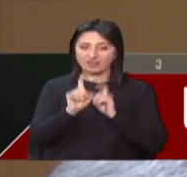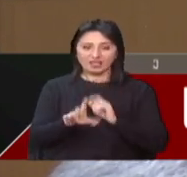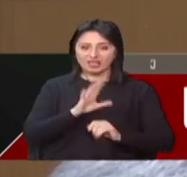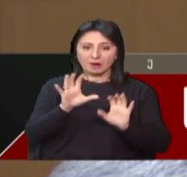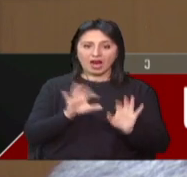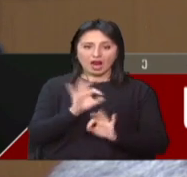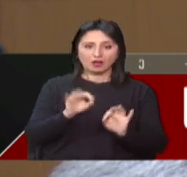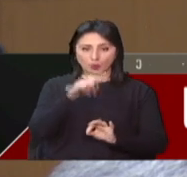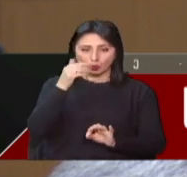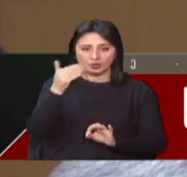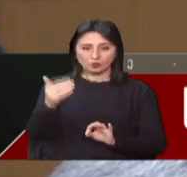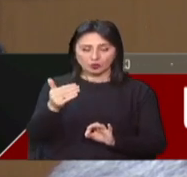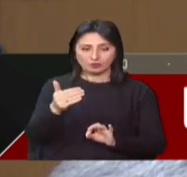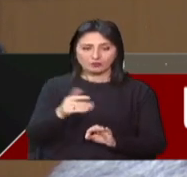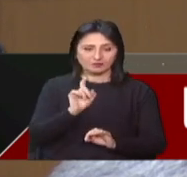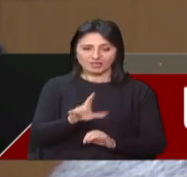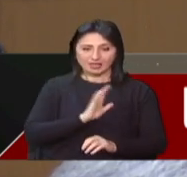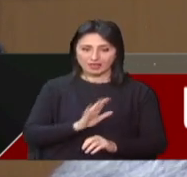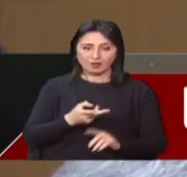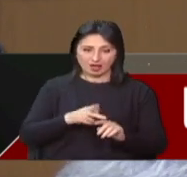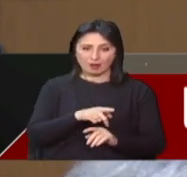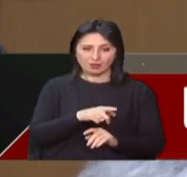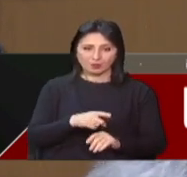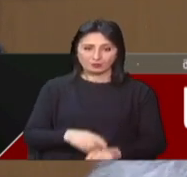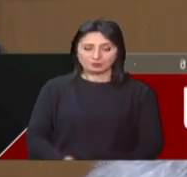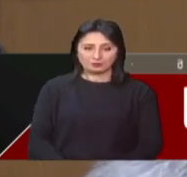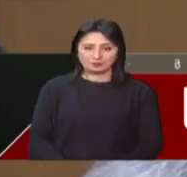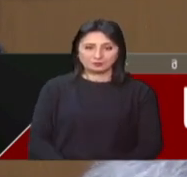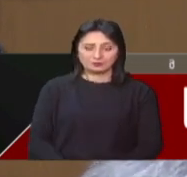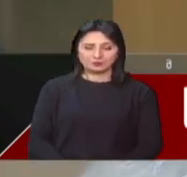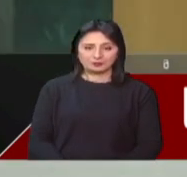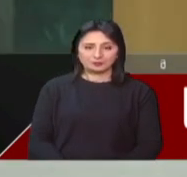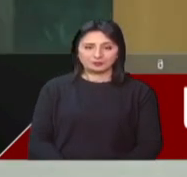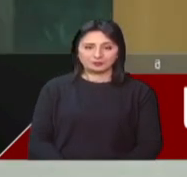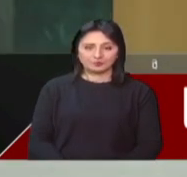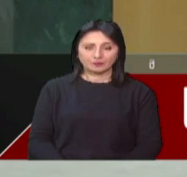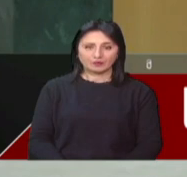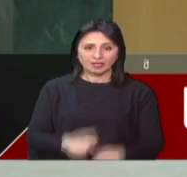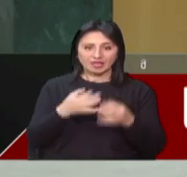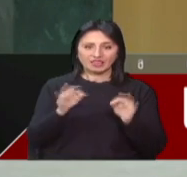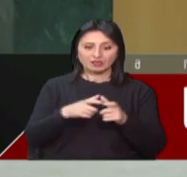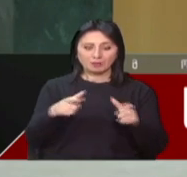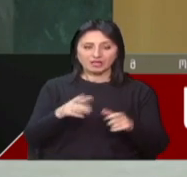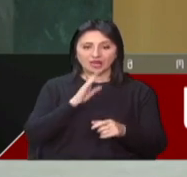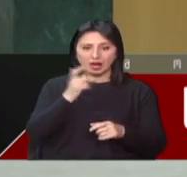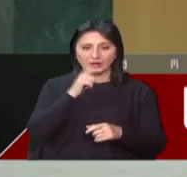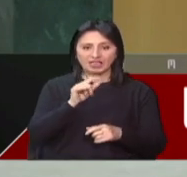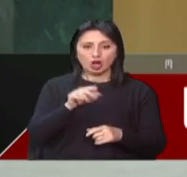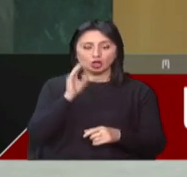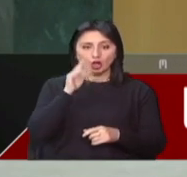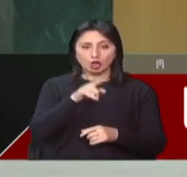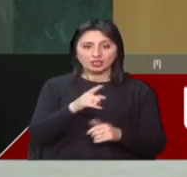იმ კანონზე, რომელიც ქვეყნის საგარეო ვექტორის წინააღმდეგ იყო მიმართული. მადლობა. მადლობ თავისუფალ მანდატს, რაც შეეხება ქალბატონ თეონად, თქვენ